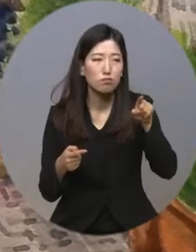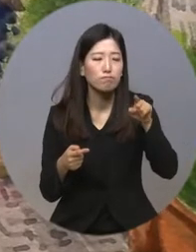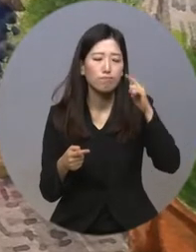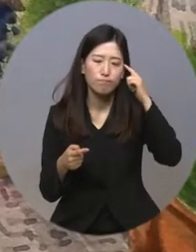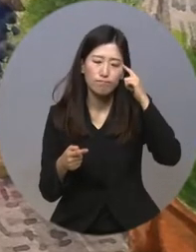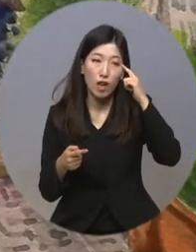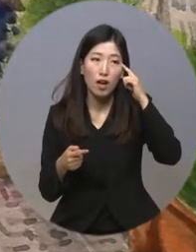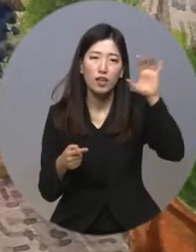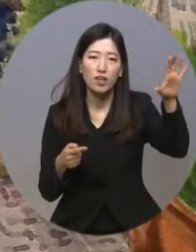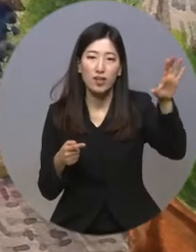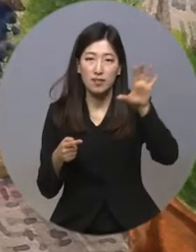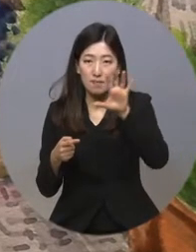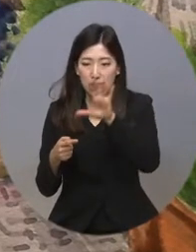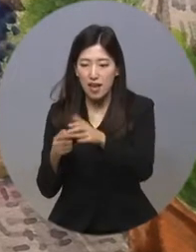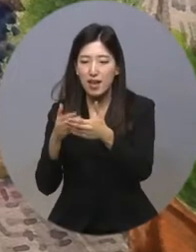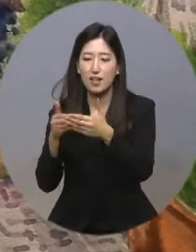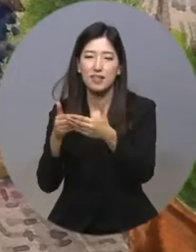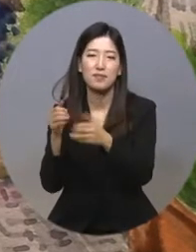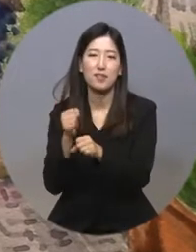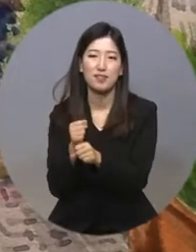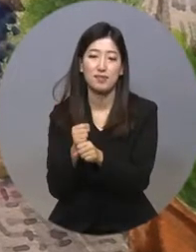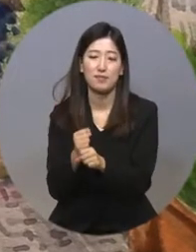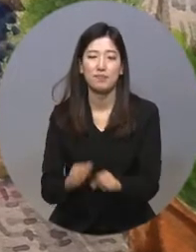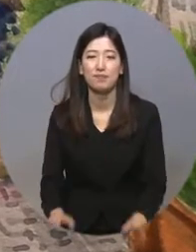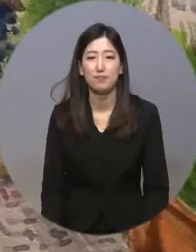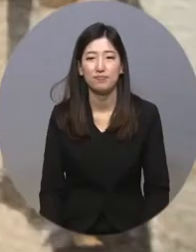마음을 화폭 속에 담아냈습니다.